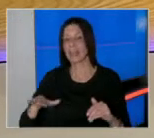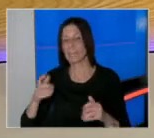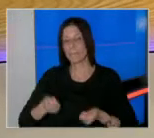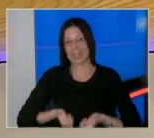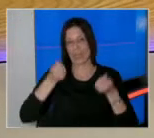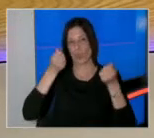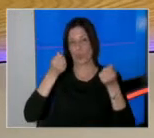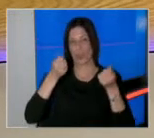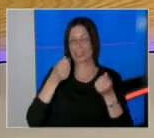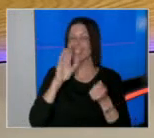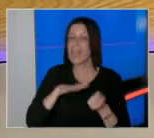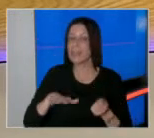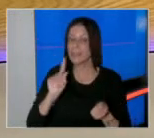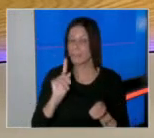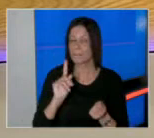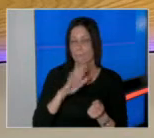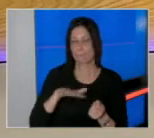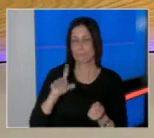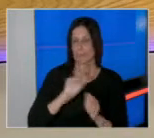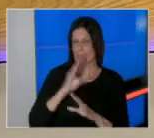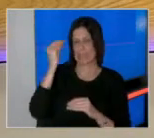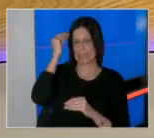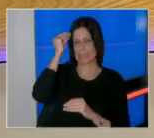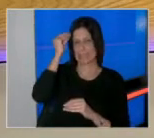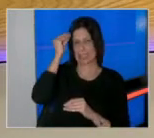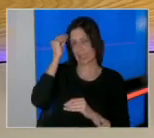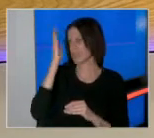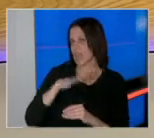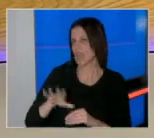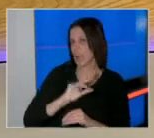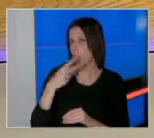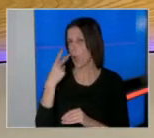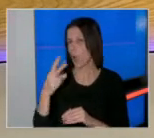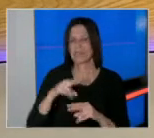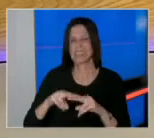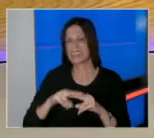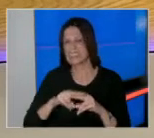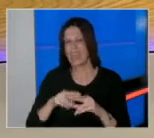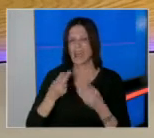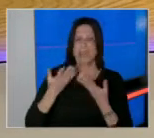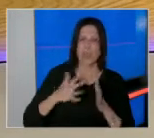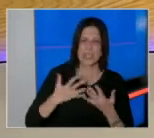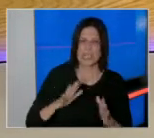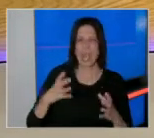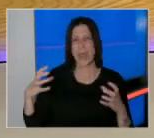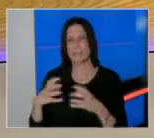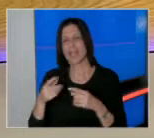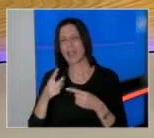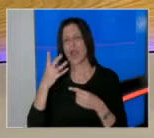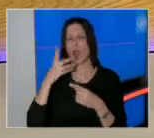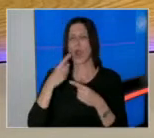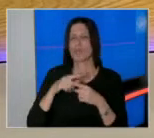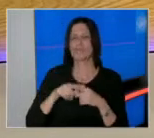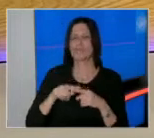בחינוך. ילדים. רק מזכיר לכם, ילדים לא רואים צבע או מוצא או מגדר או נטיות